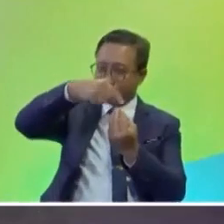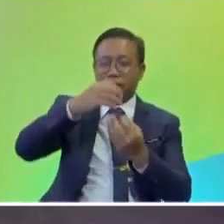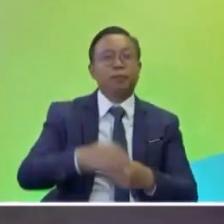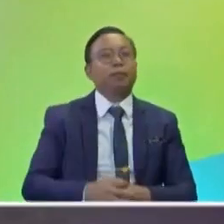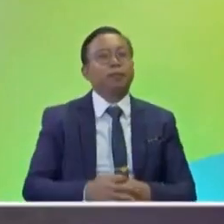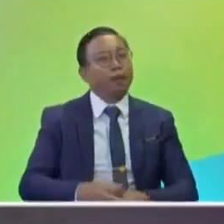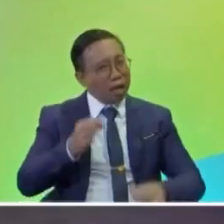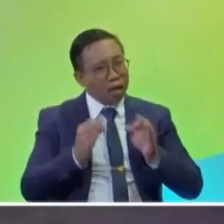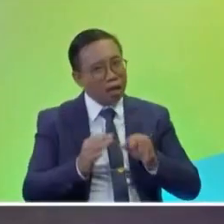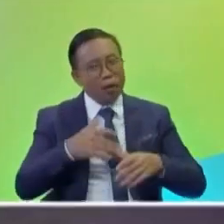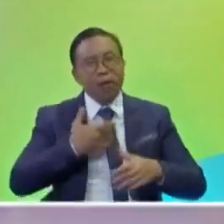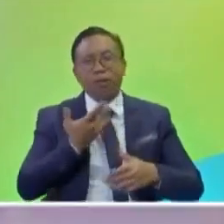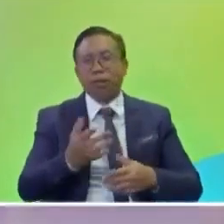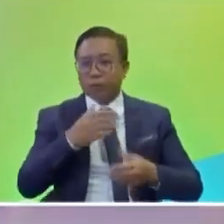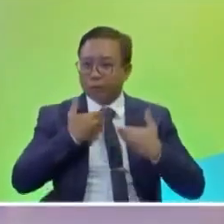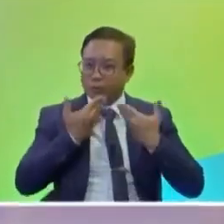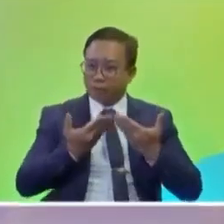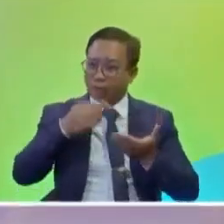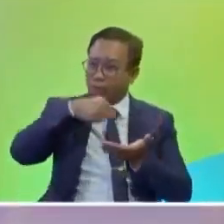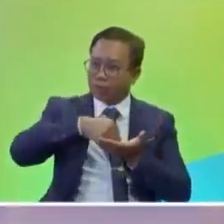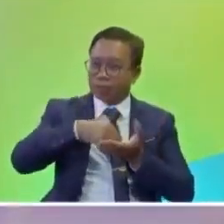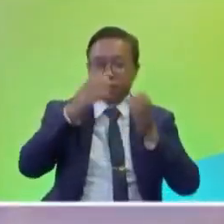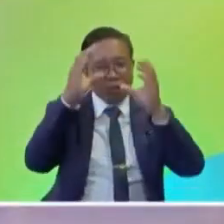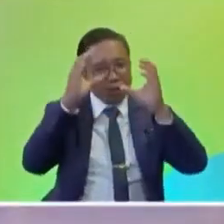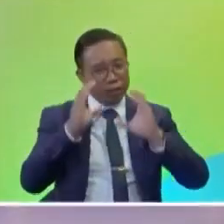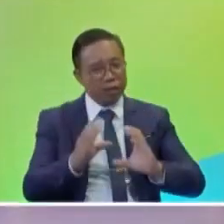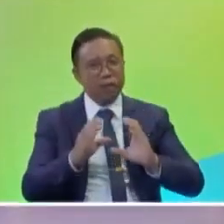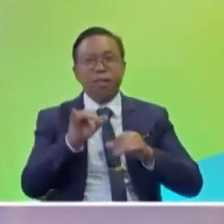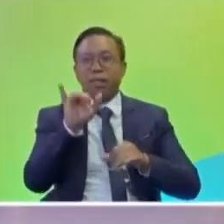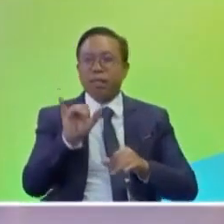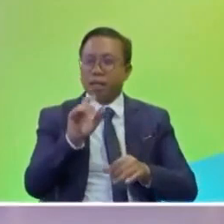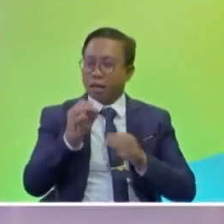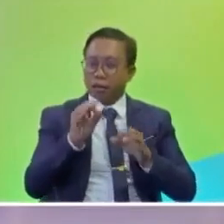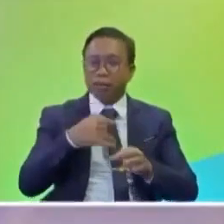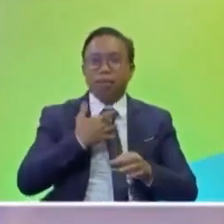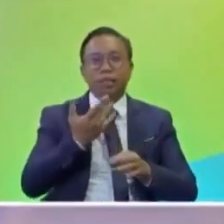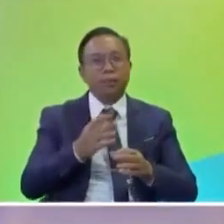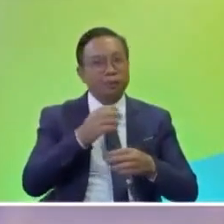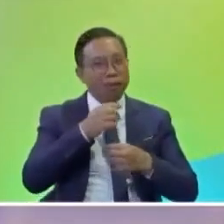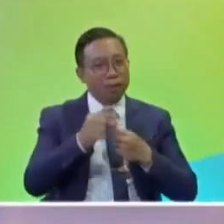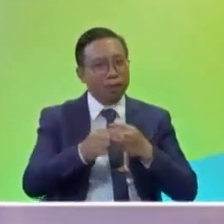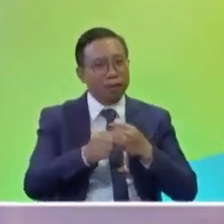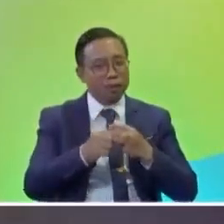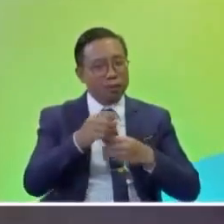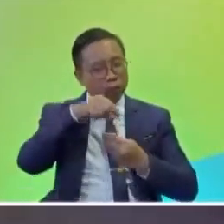pusing-pusing. Kalau rasa gembira beginilah caranya. Kalau rasa